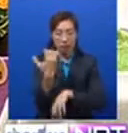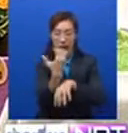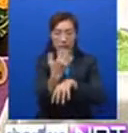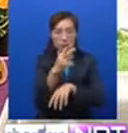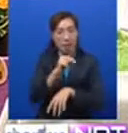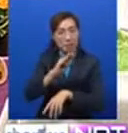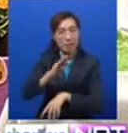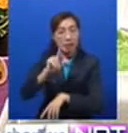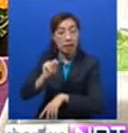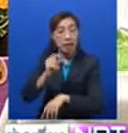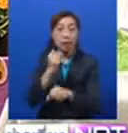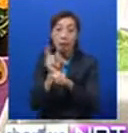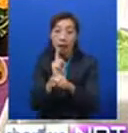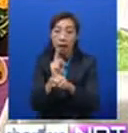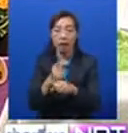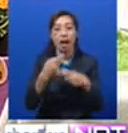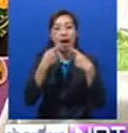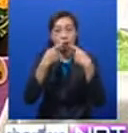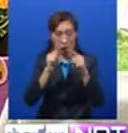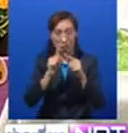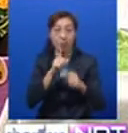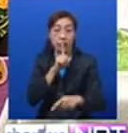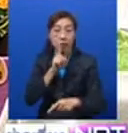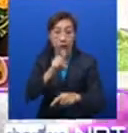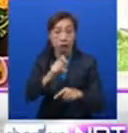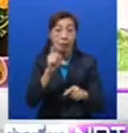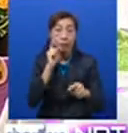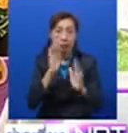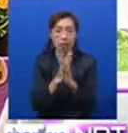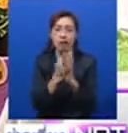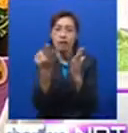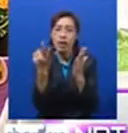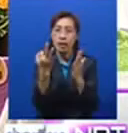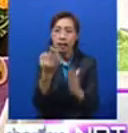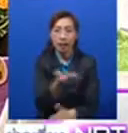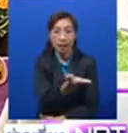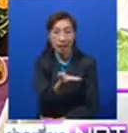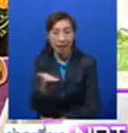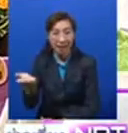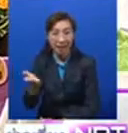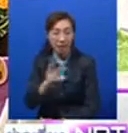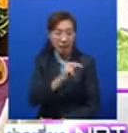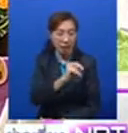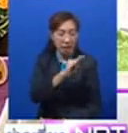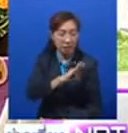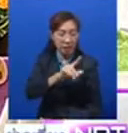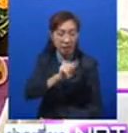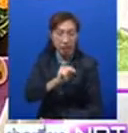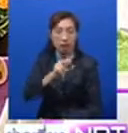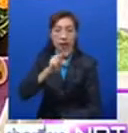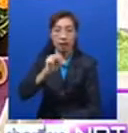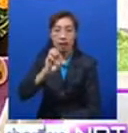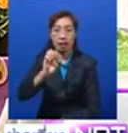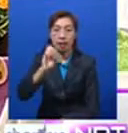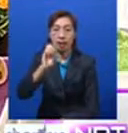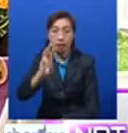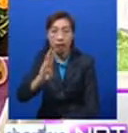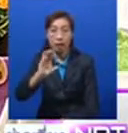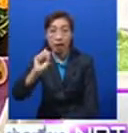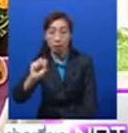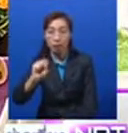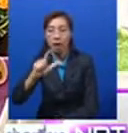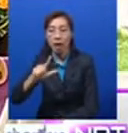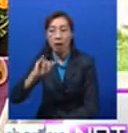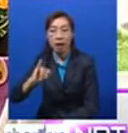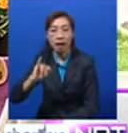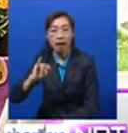การตอบคำถามค่ะคุณผู้ชมสามารถเข้าไปในแฟนเพจนะคะก็คือ NBT News Live ได้นะคะแล้วก็ไปกดไลค์จ